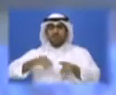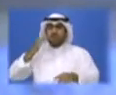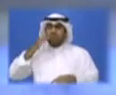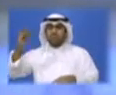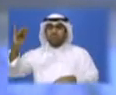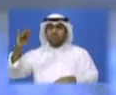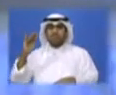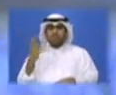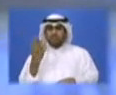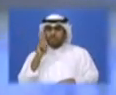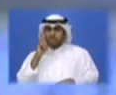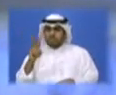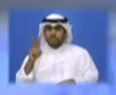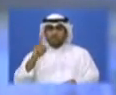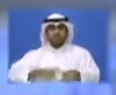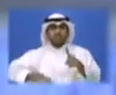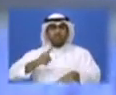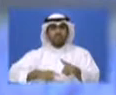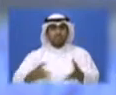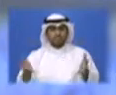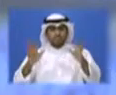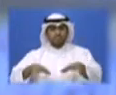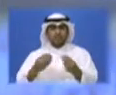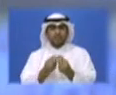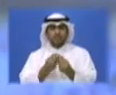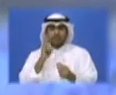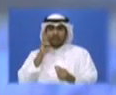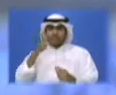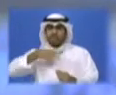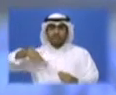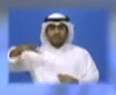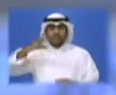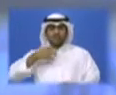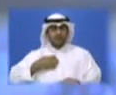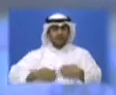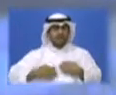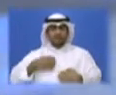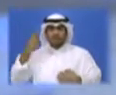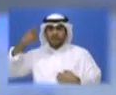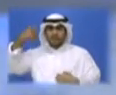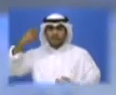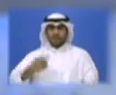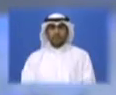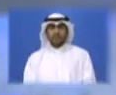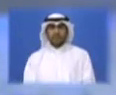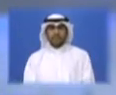ليتعدى ذلك إلى الأماكن العامة، ما بات يشكل هاجسا مؤرقا على مختلف